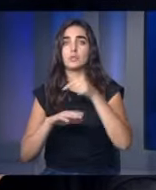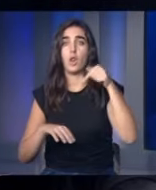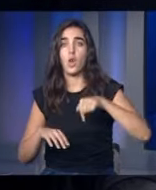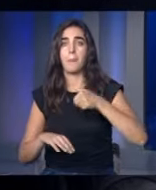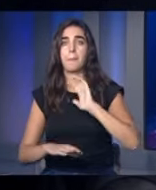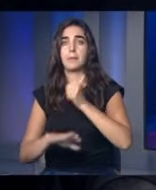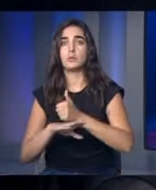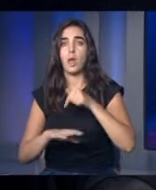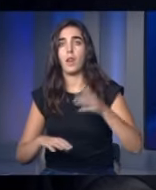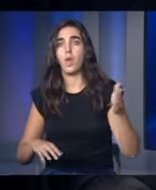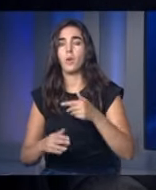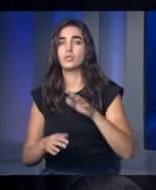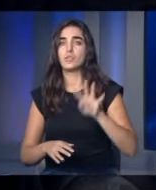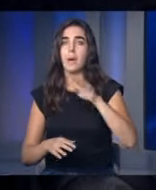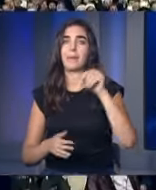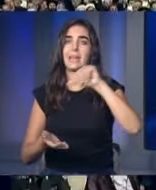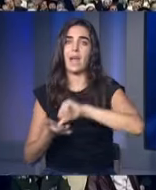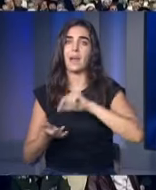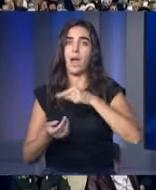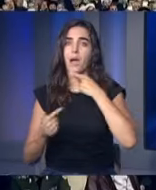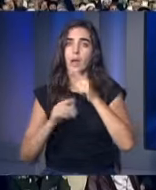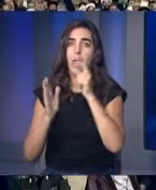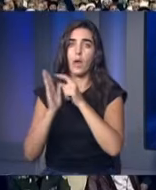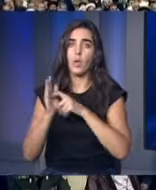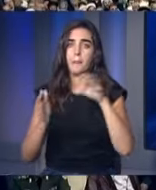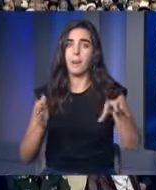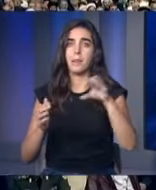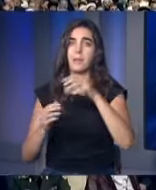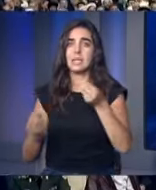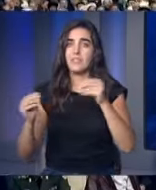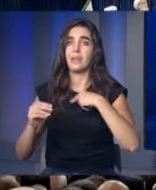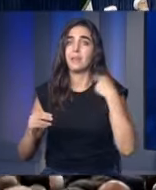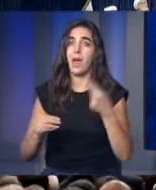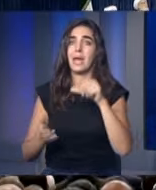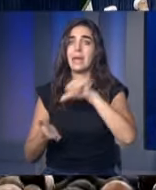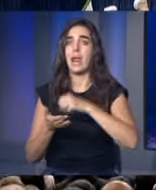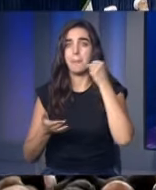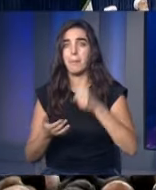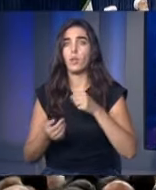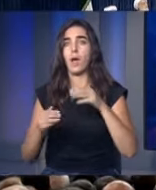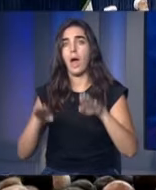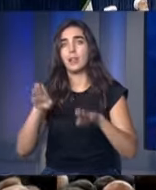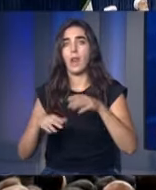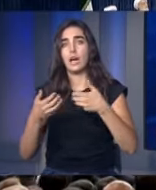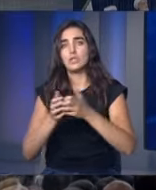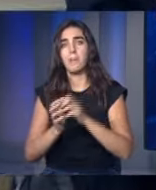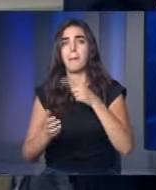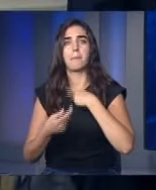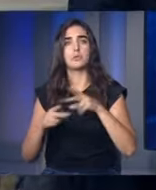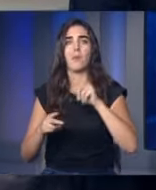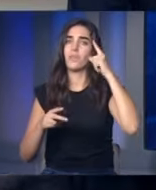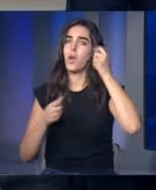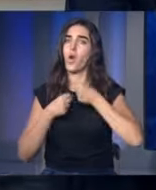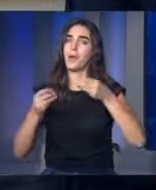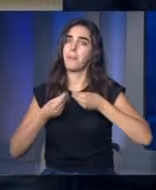أمام كل الشعب الإيراني عن تنفيذ قوانين البلاد، وأضاف نريد لإيران أن تتمتع بالعدالة الاجتماعية وأن